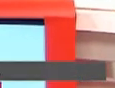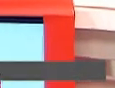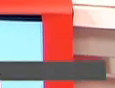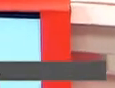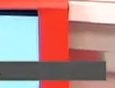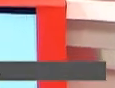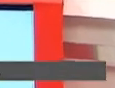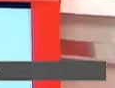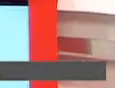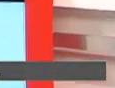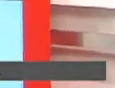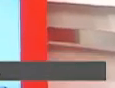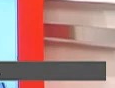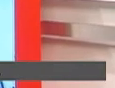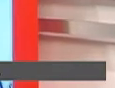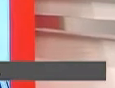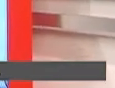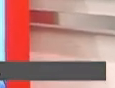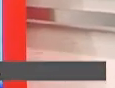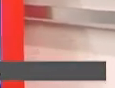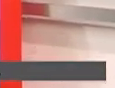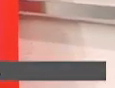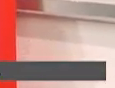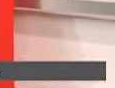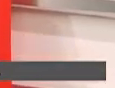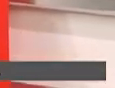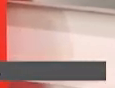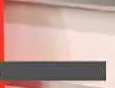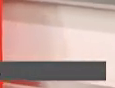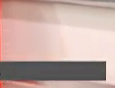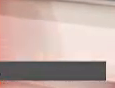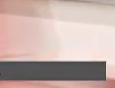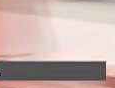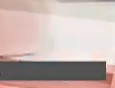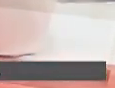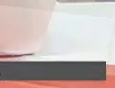kesetian anda dengan itu Asalamualaikum salam sejahtera